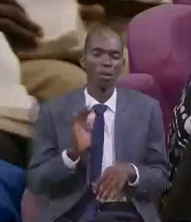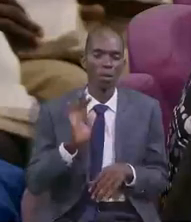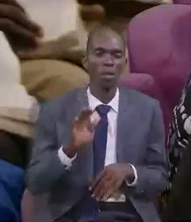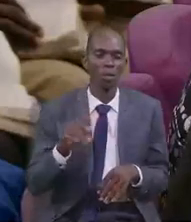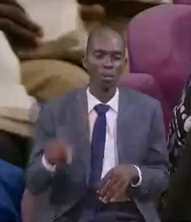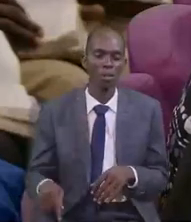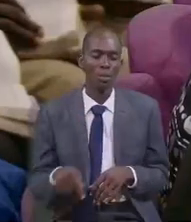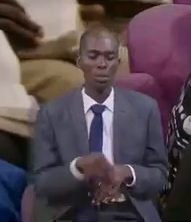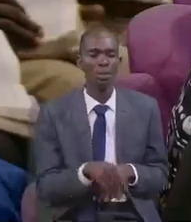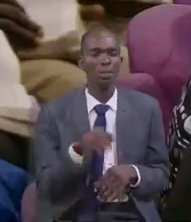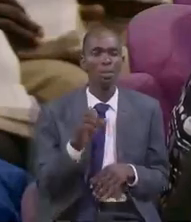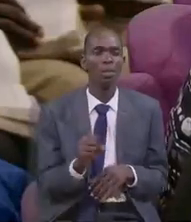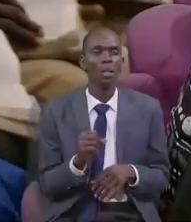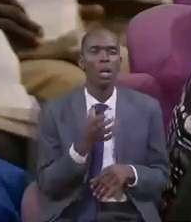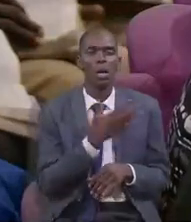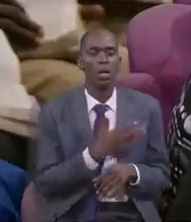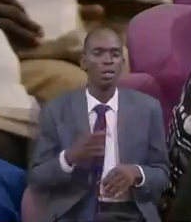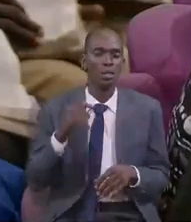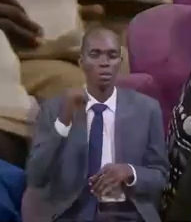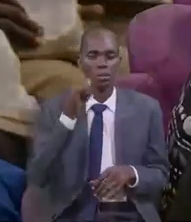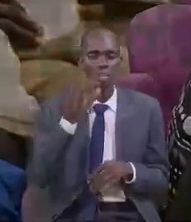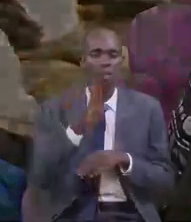Et ayant appelé un homme,